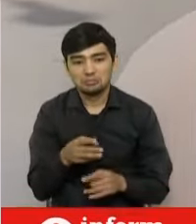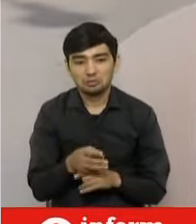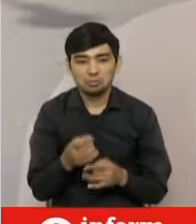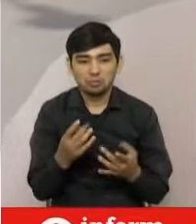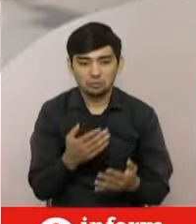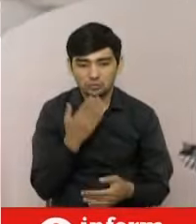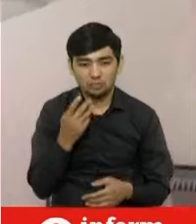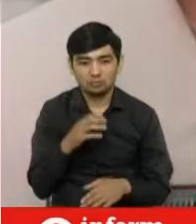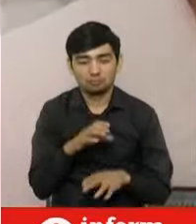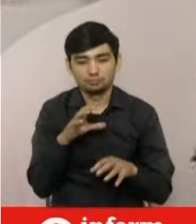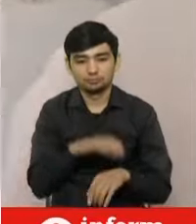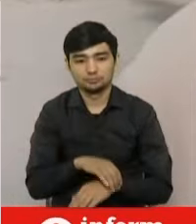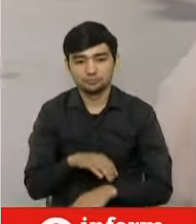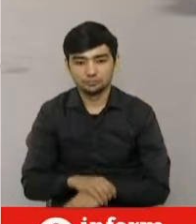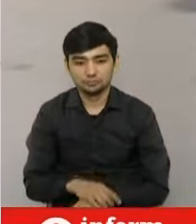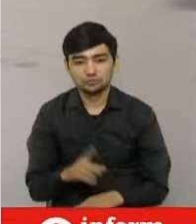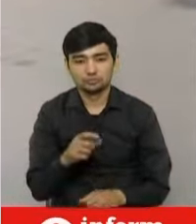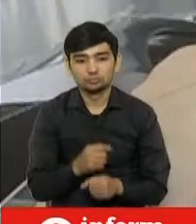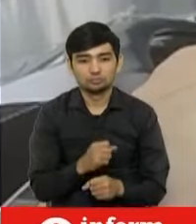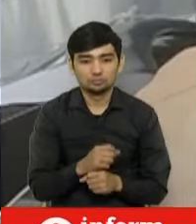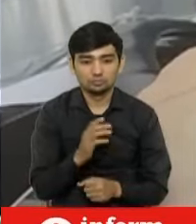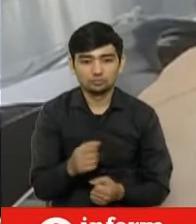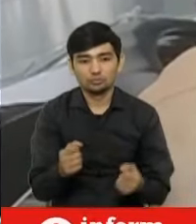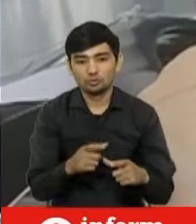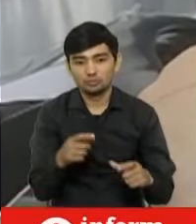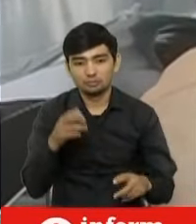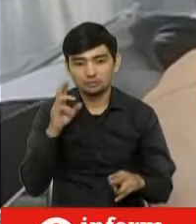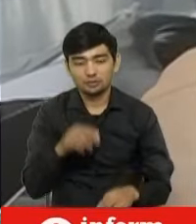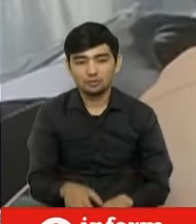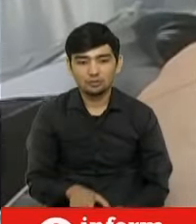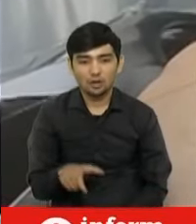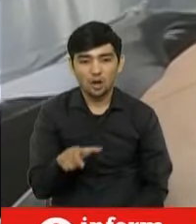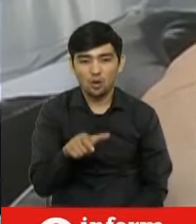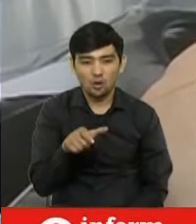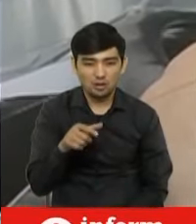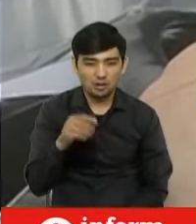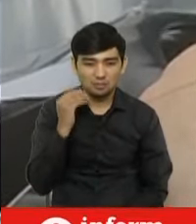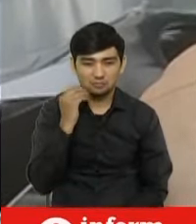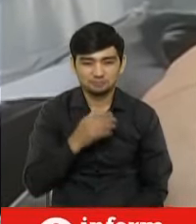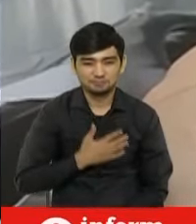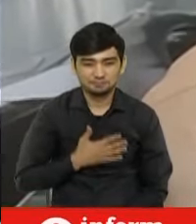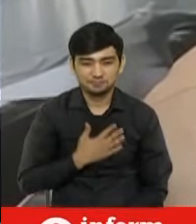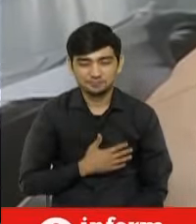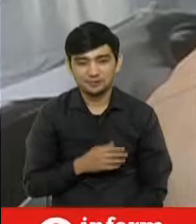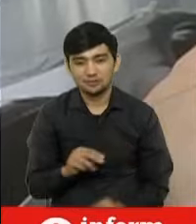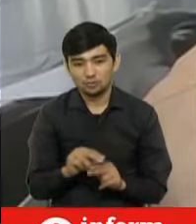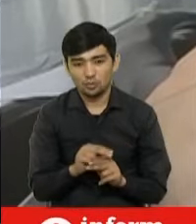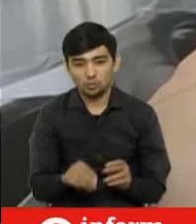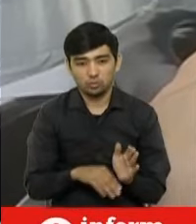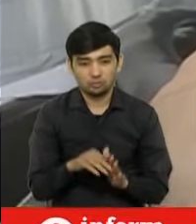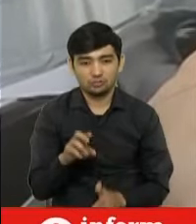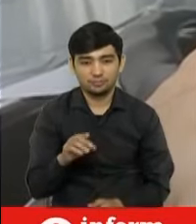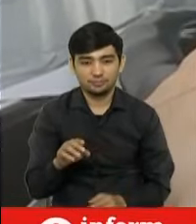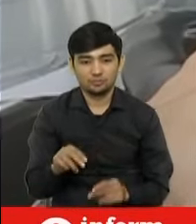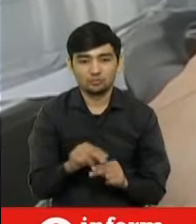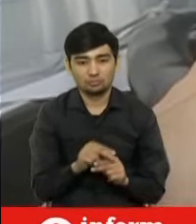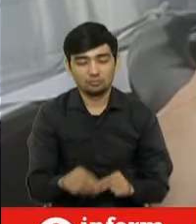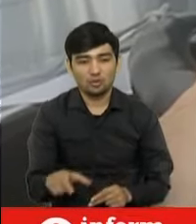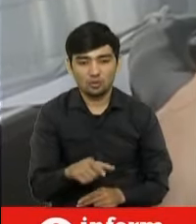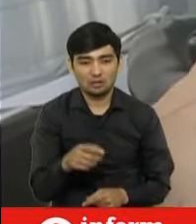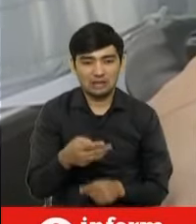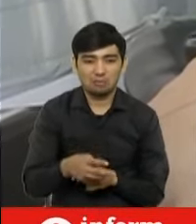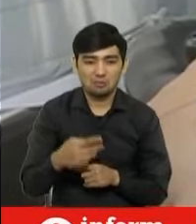әшекелерін іздей беретін болса, білмеймін ғой, мына соқырлар қалай болады жігіттерге? Иә, жолды нашар біз енді. Көбісінен. Главное, центральный көшелер нормально, қалғандары